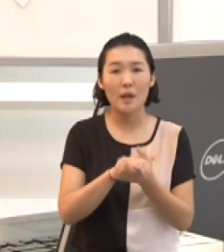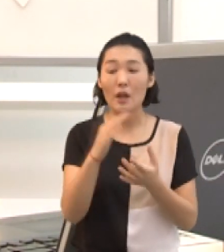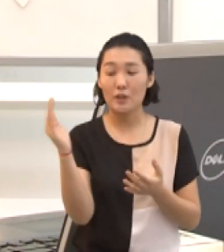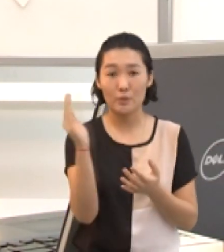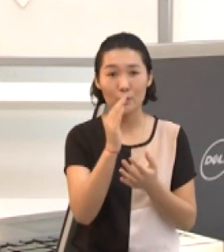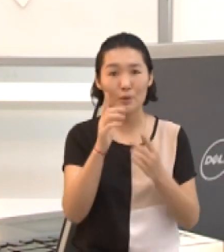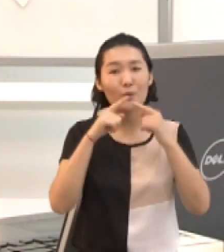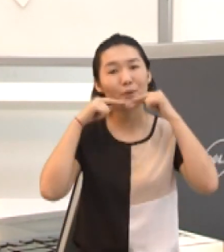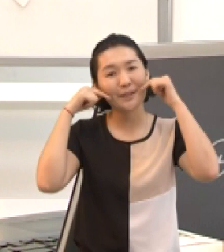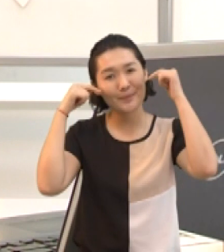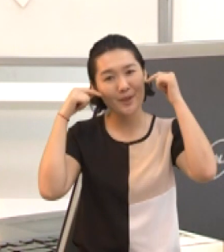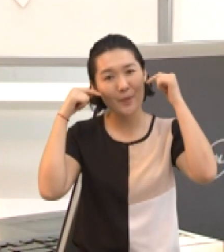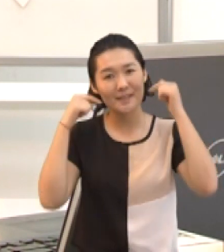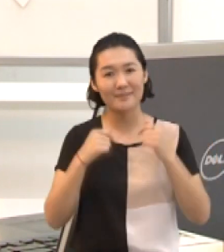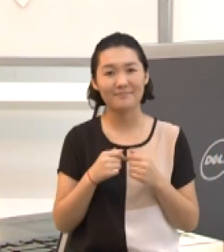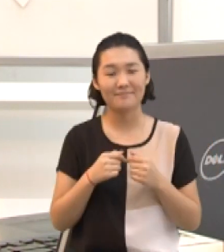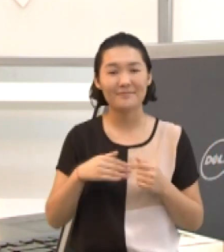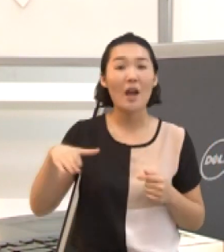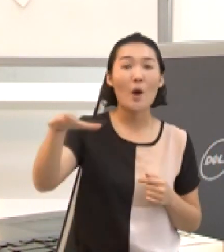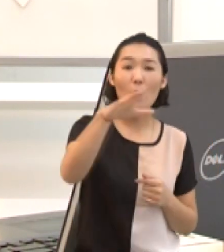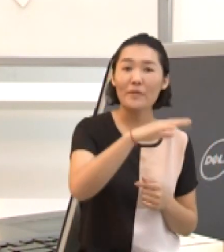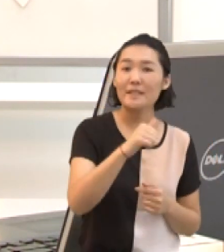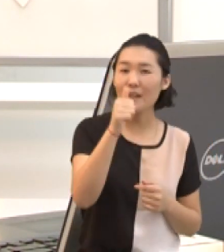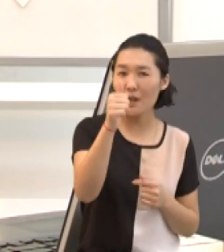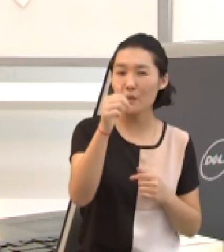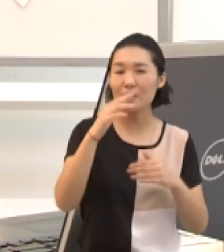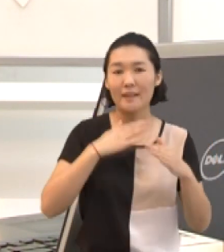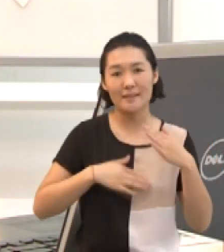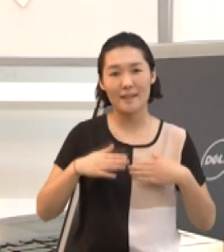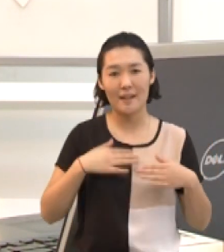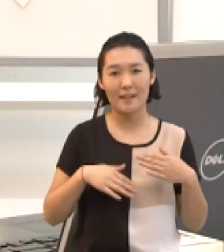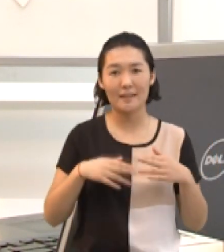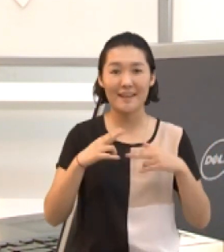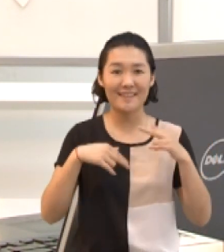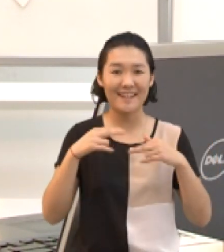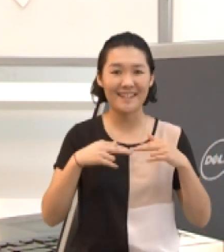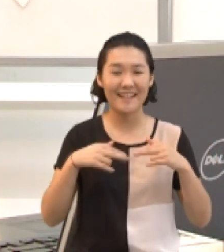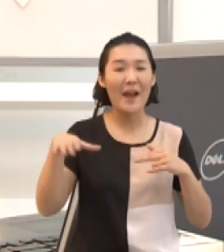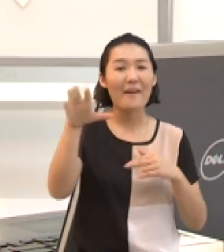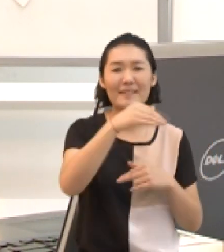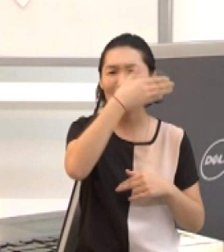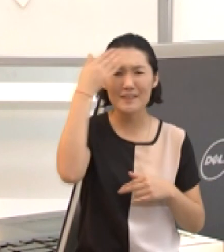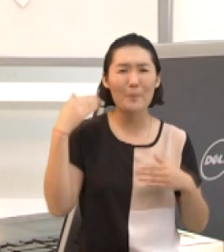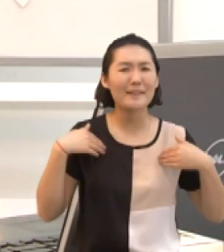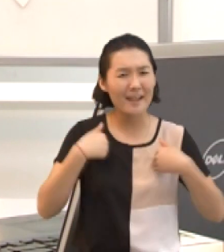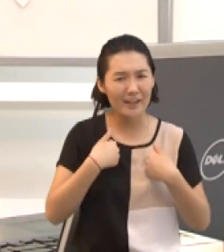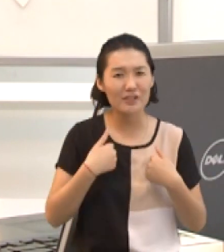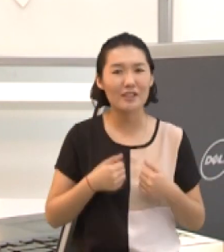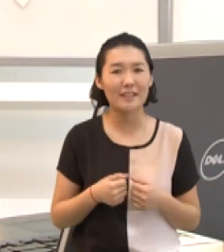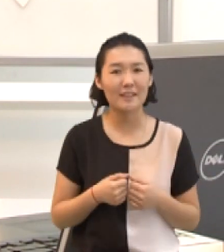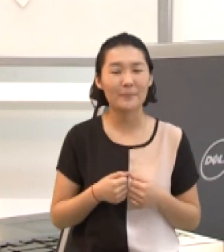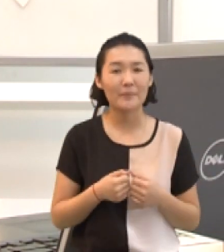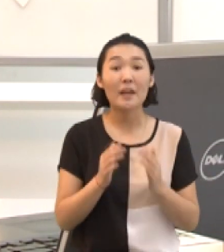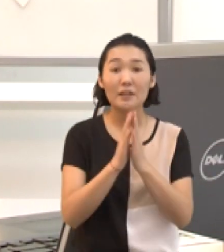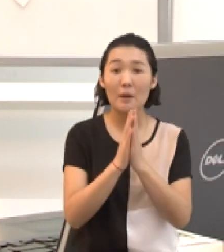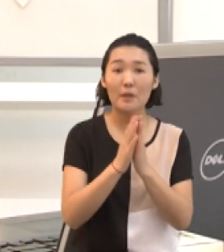другу улыбнемся. У всех хорошее настроение. Все забыто огорчение. Я прошу вас